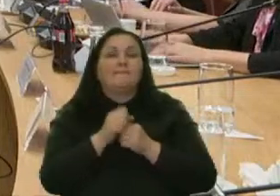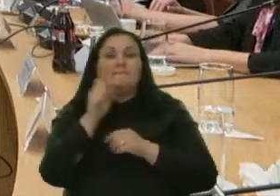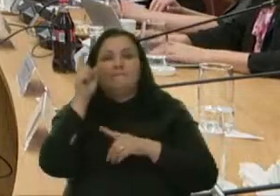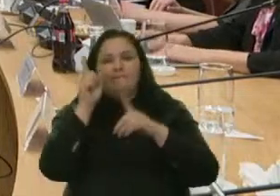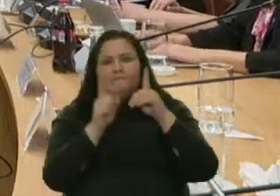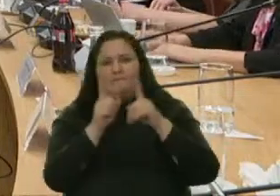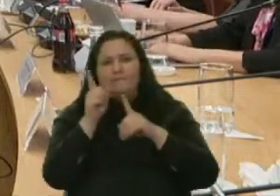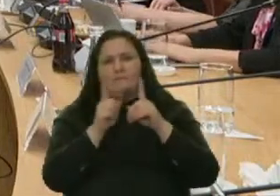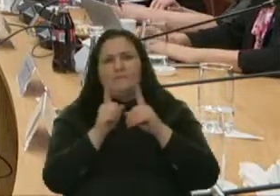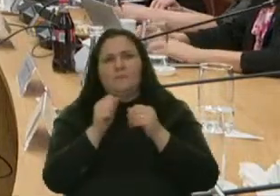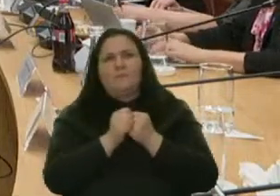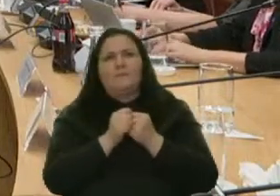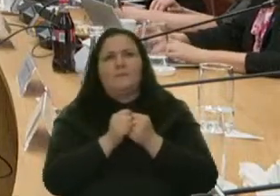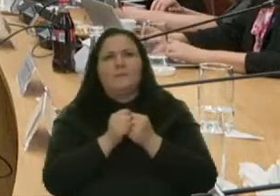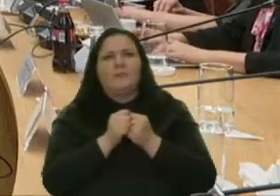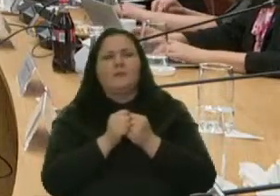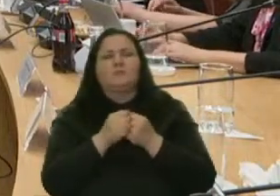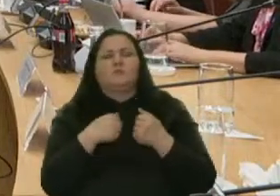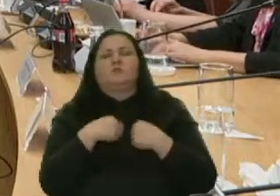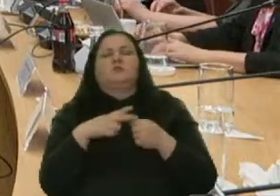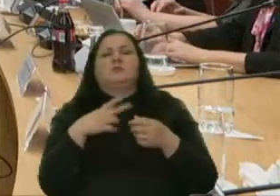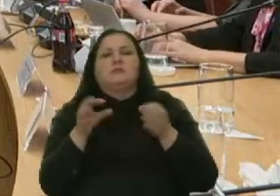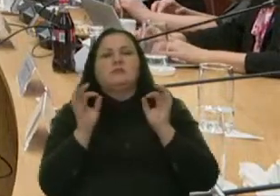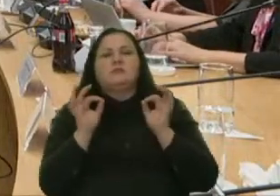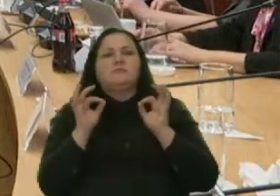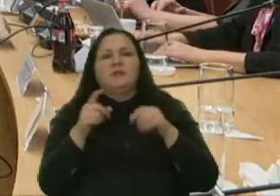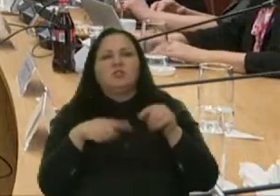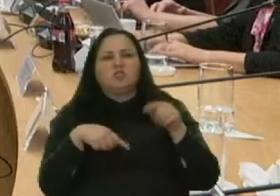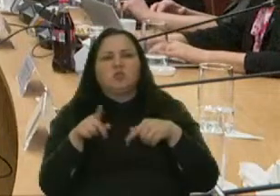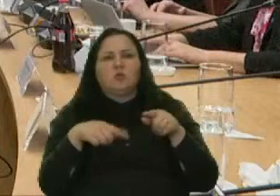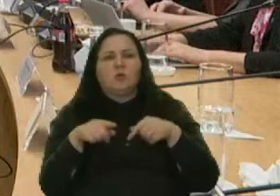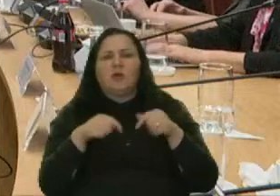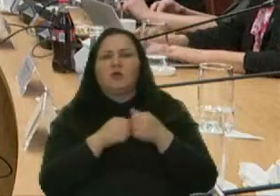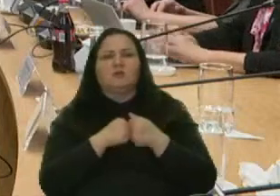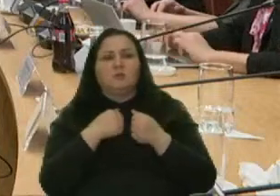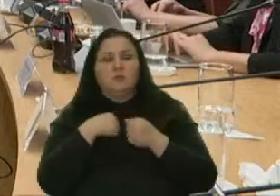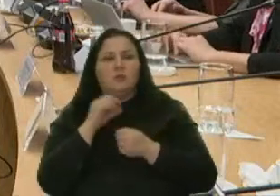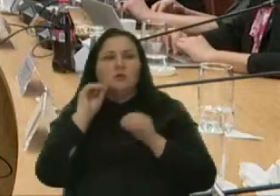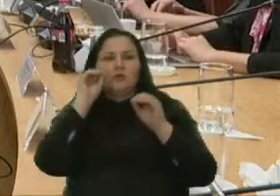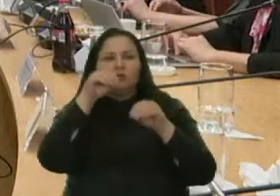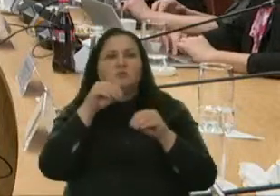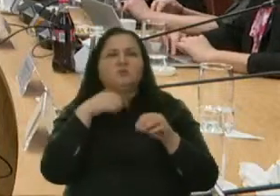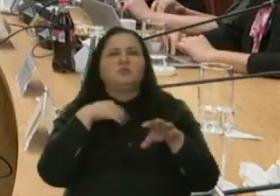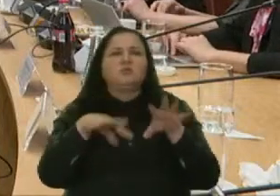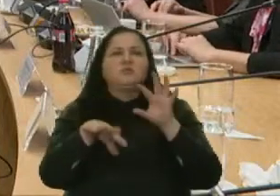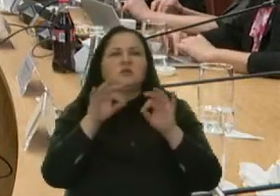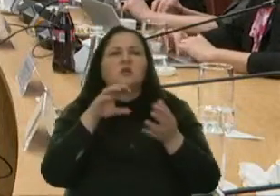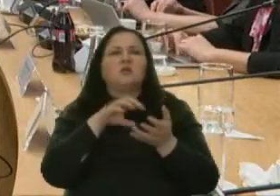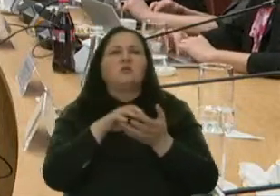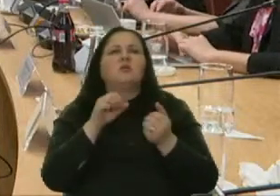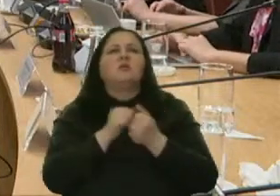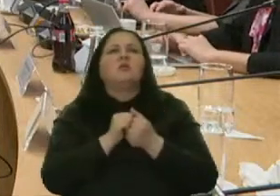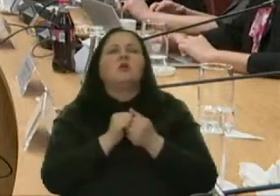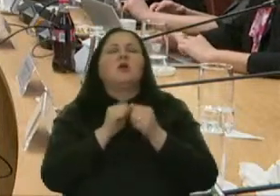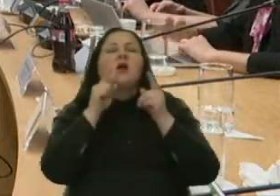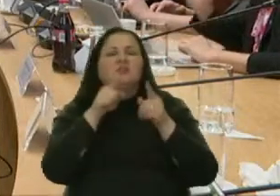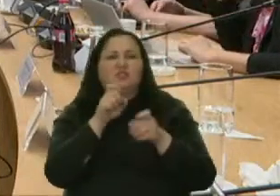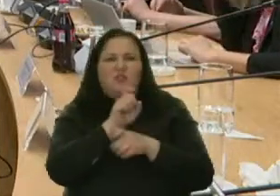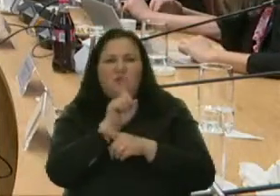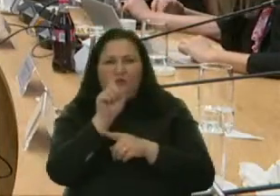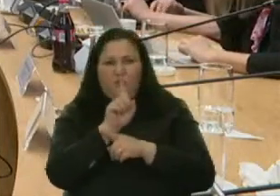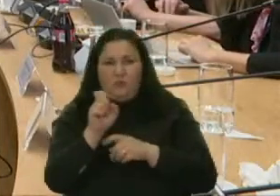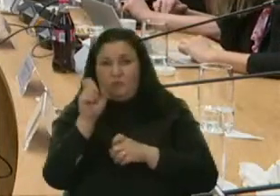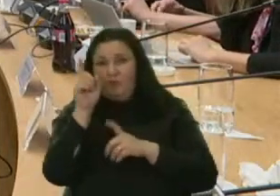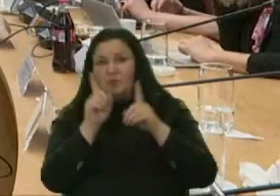dacă Păi acuma nu sunt eu specialist în circulație că eu pot să mă duc la fața locului și să identific o zonă aspecte aceste aspecte